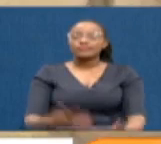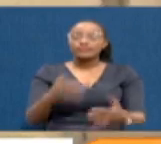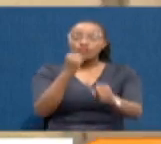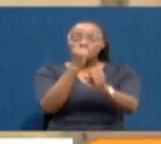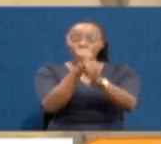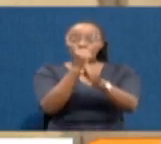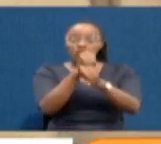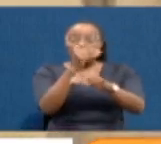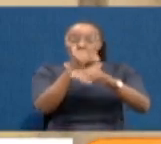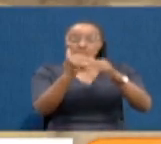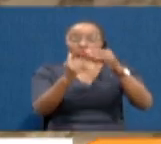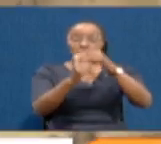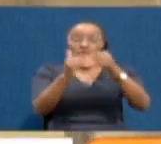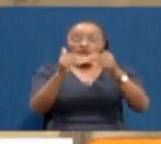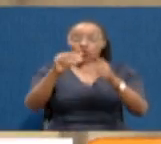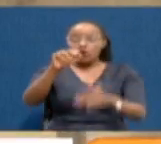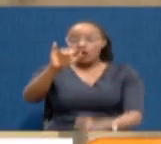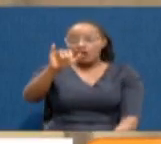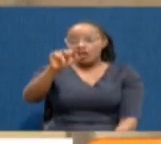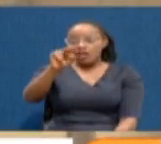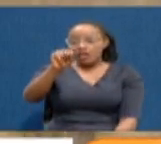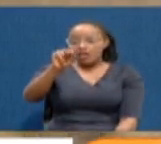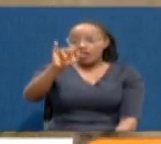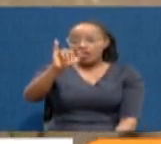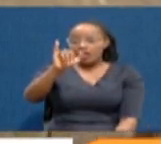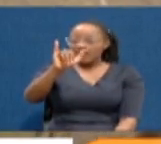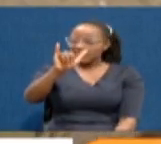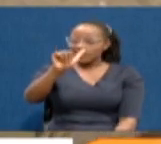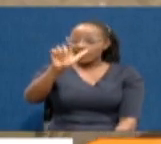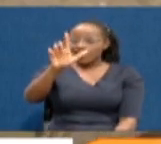Shughuli ya ujenzi katika eneo la Yala, kaunti ya Siaya.